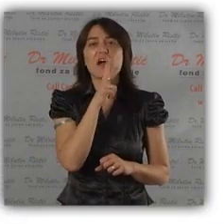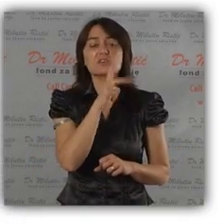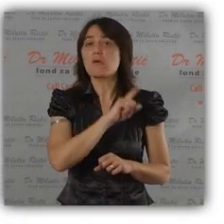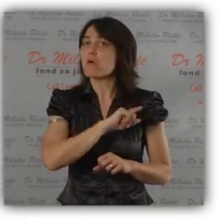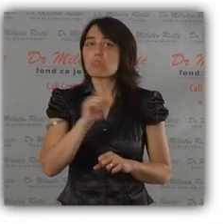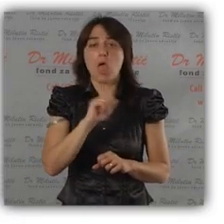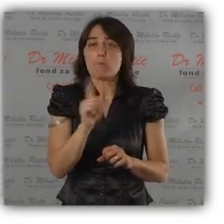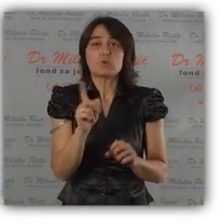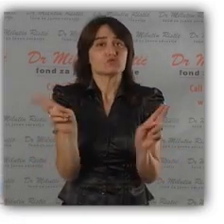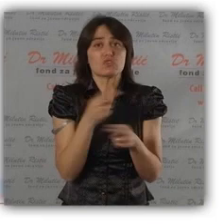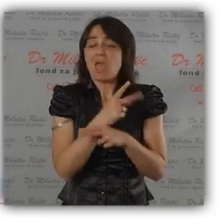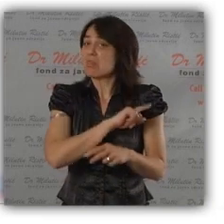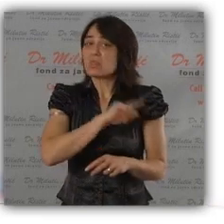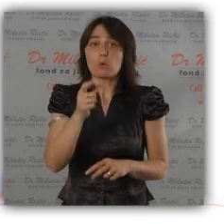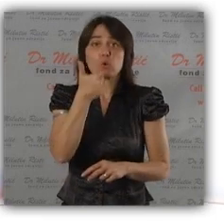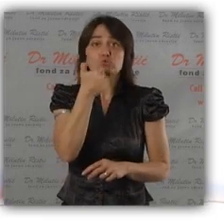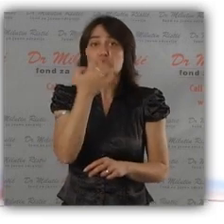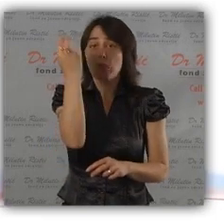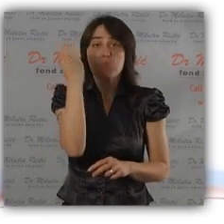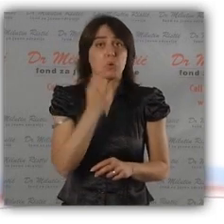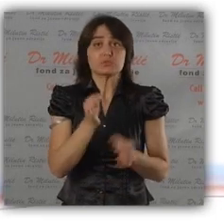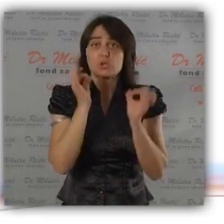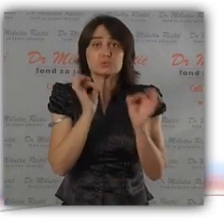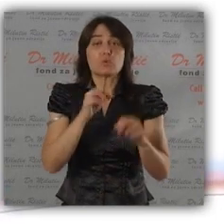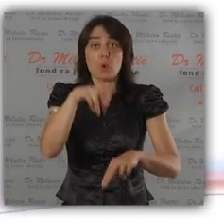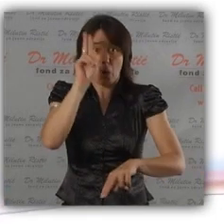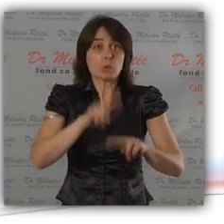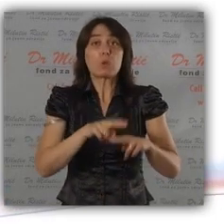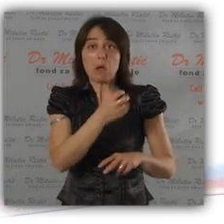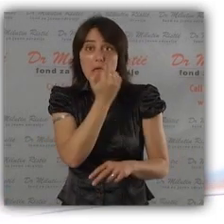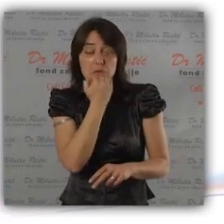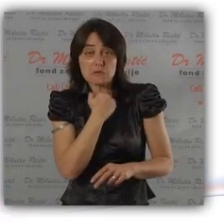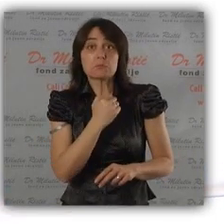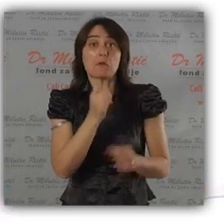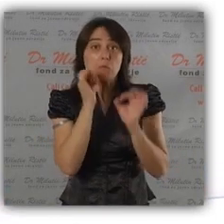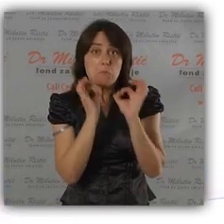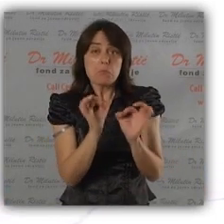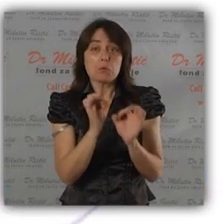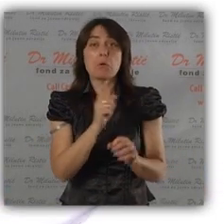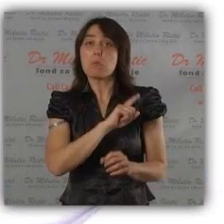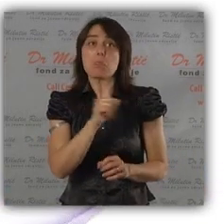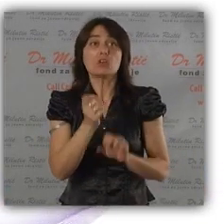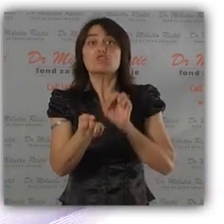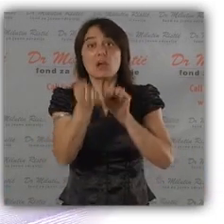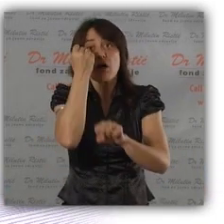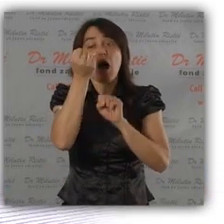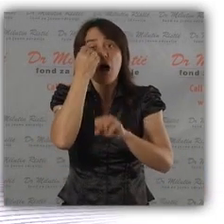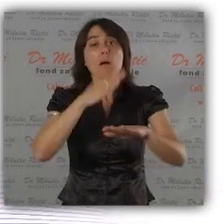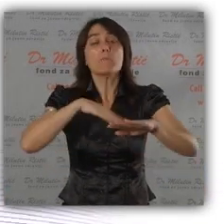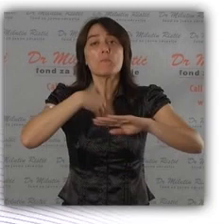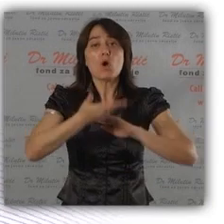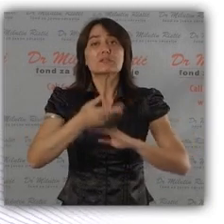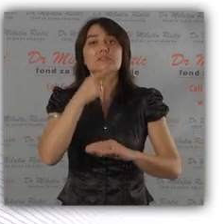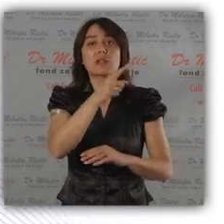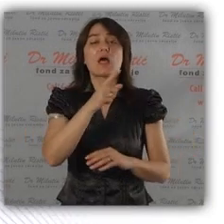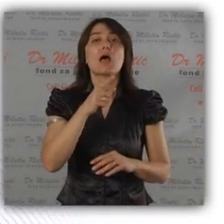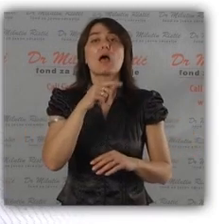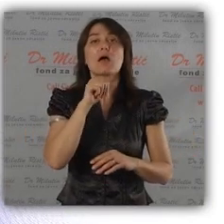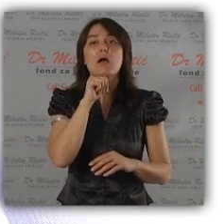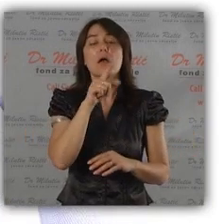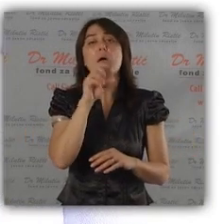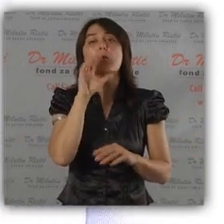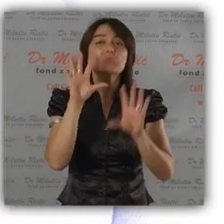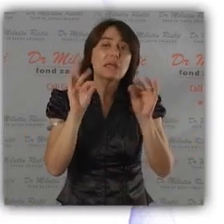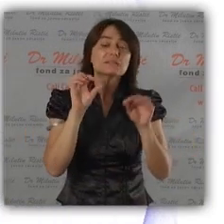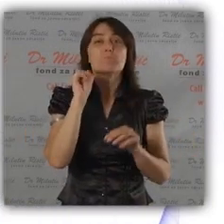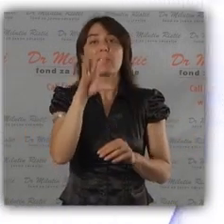zahtev iz tog razloga što niko ne može biti 100% siguran da je odluka apsolutno ispravna i prava i da se neće kajati